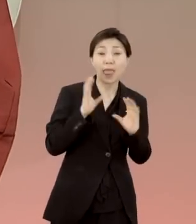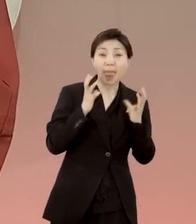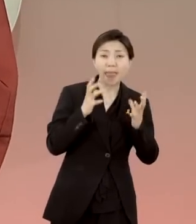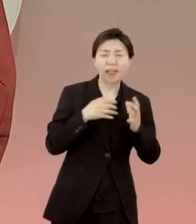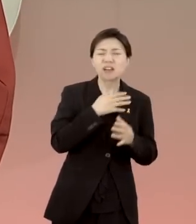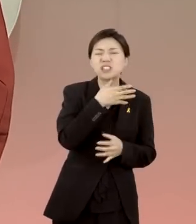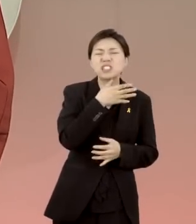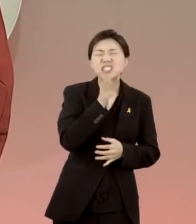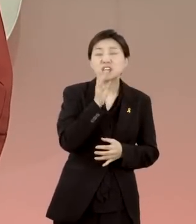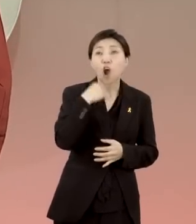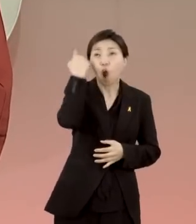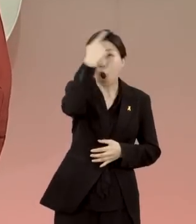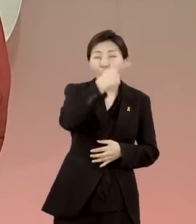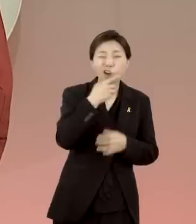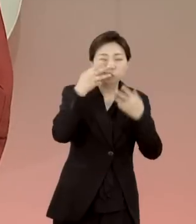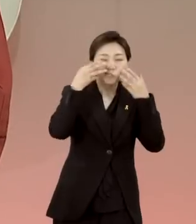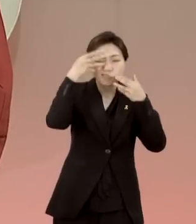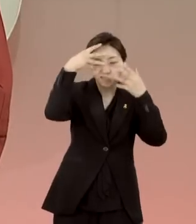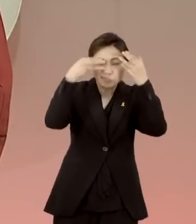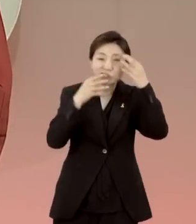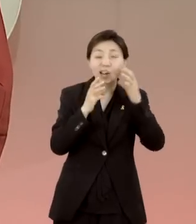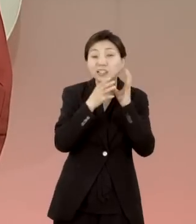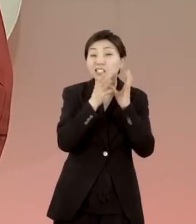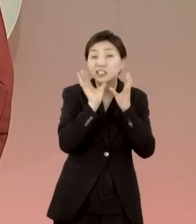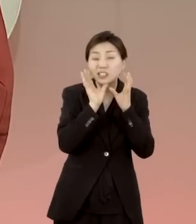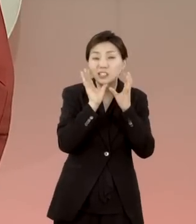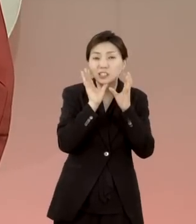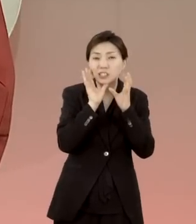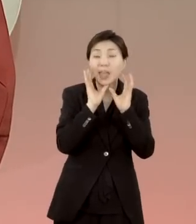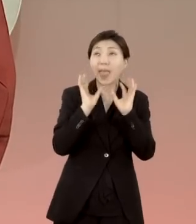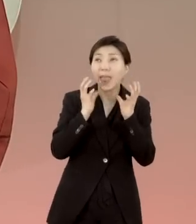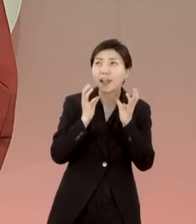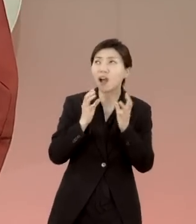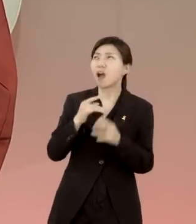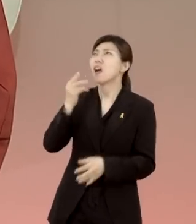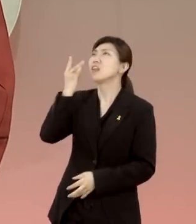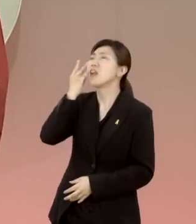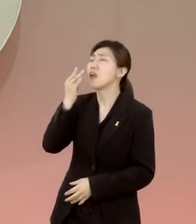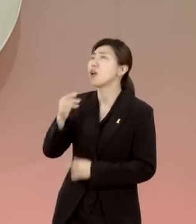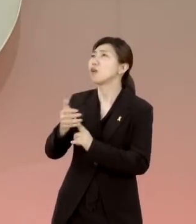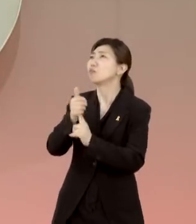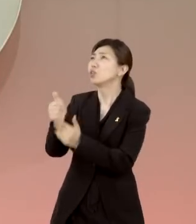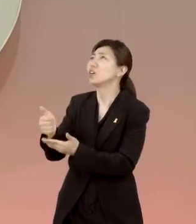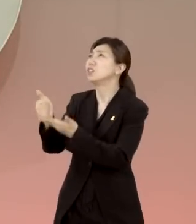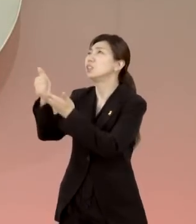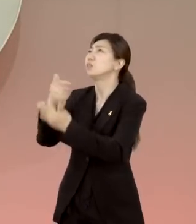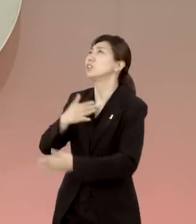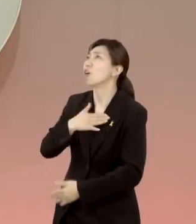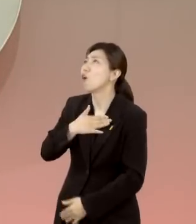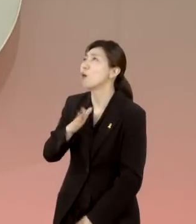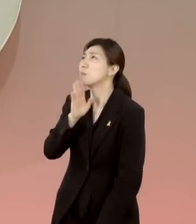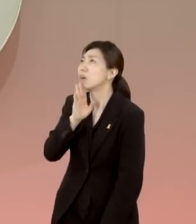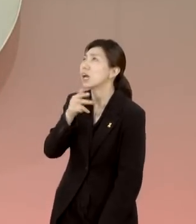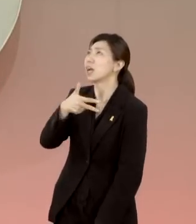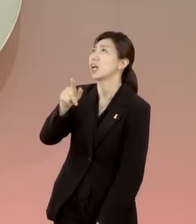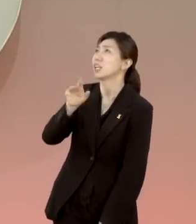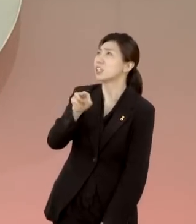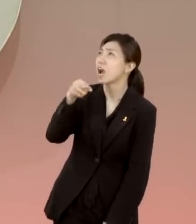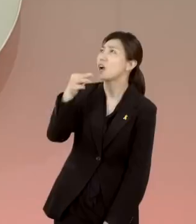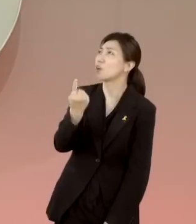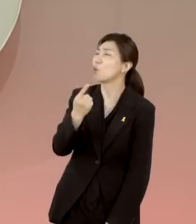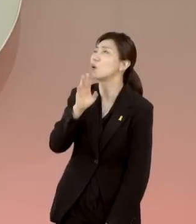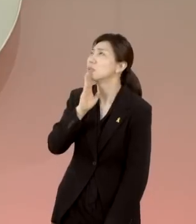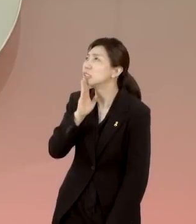애기 애기 늙은 아기가 늙은 아기 늙은 아기가 예 부처님 바로